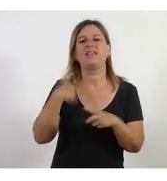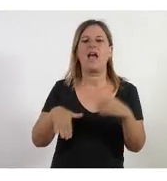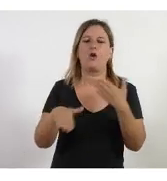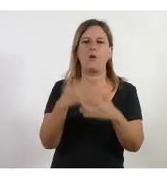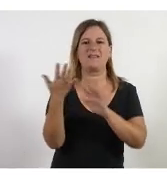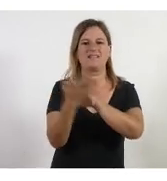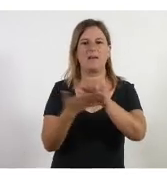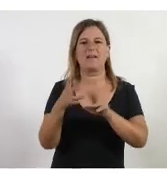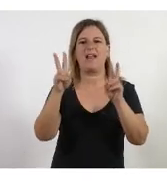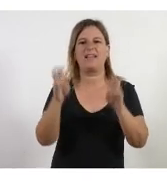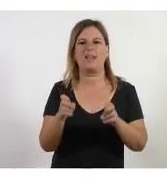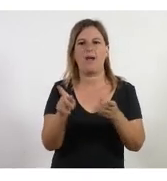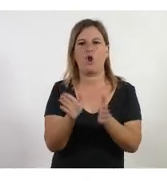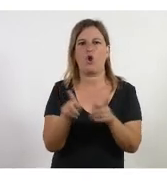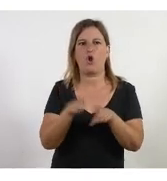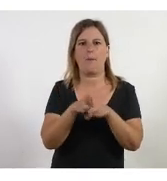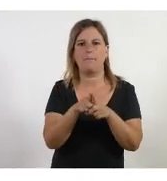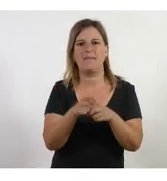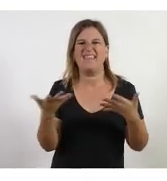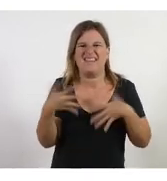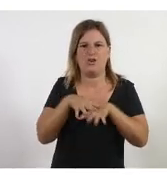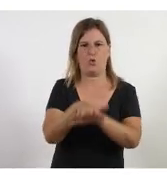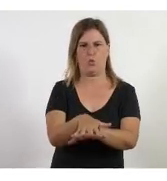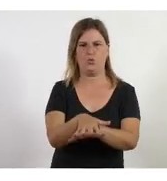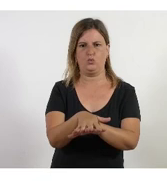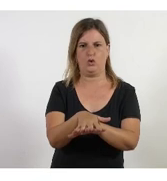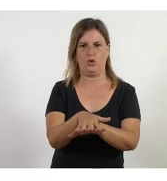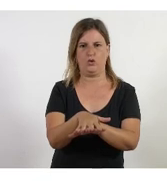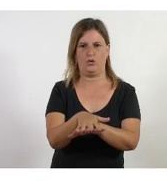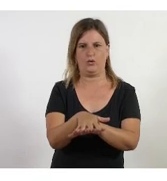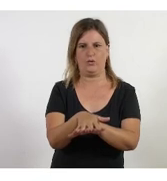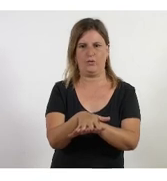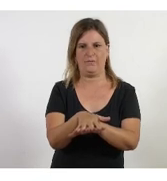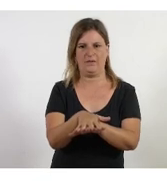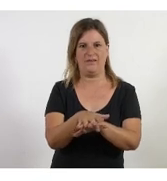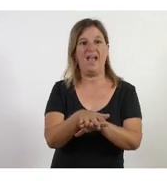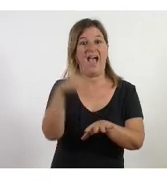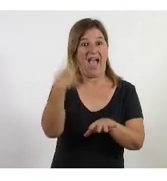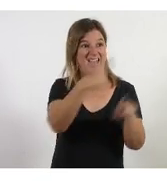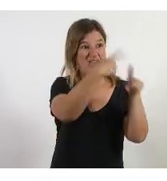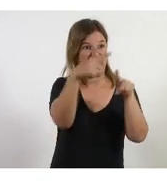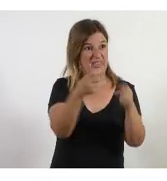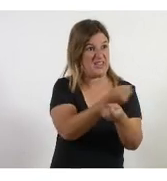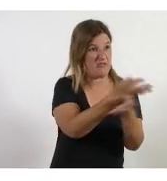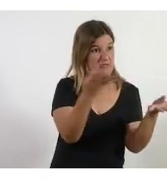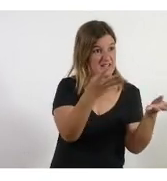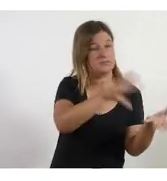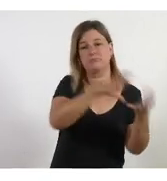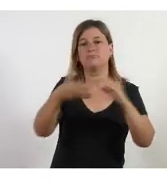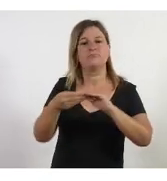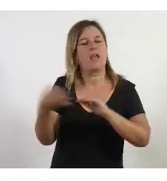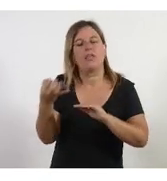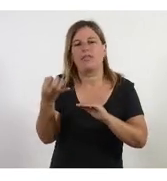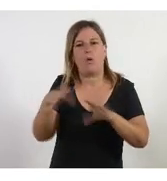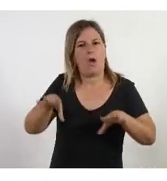inclusió, que és quelcom més enllà de la diversitat, no? És entendre la diferència dintre de la diferència i acceptar la diferència, veure i reconèixer les